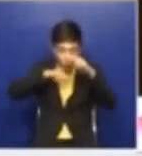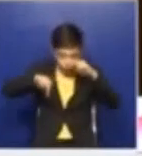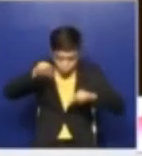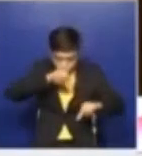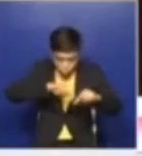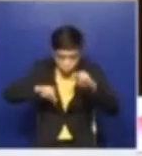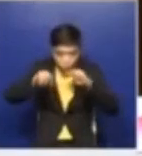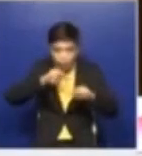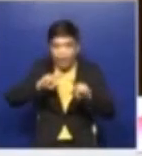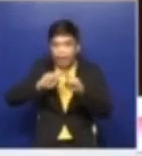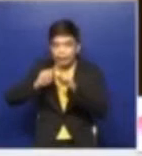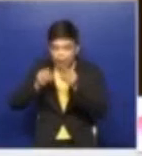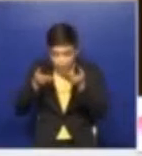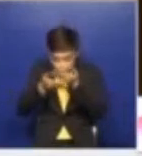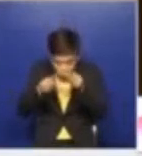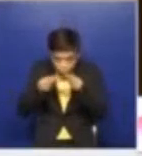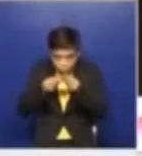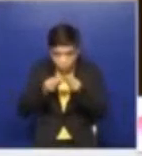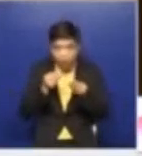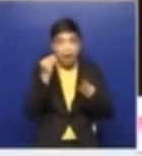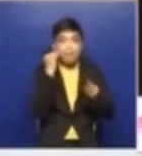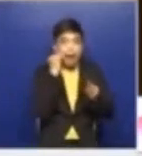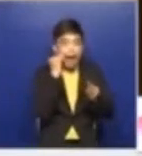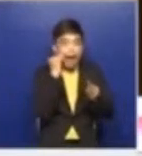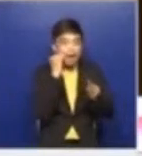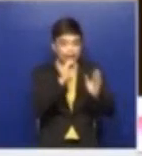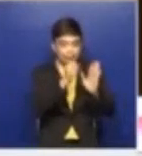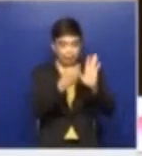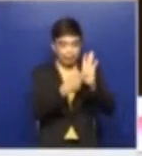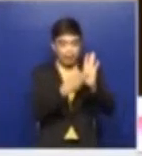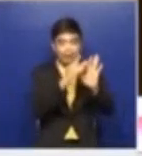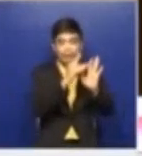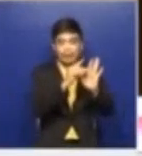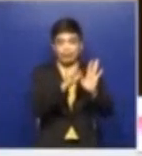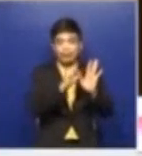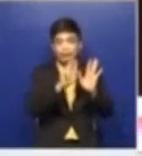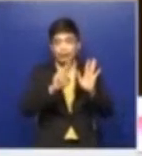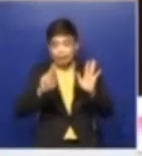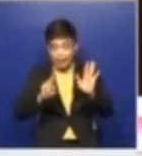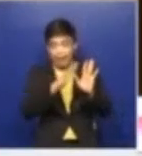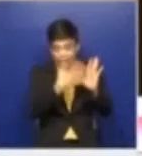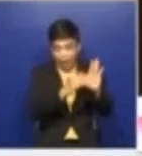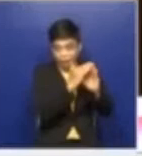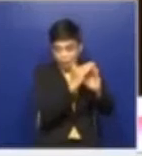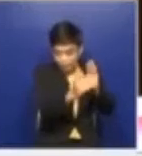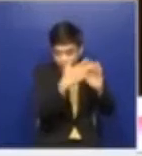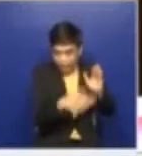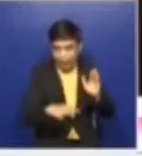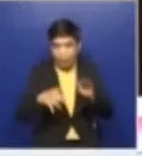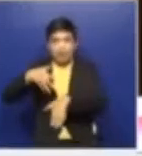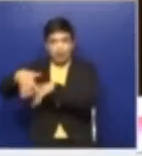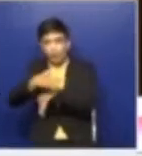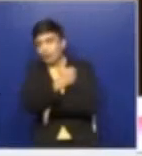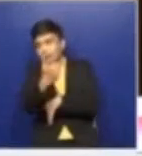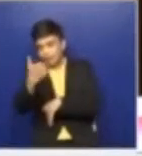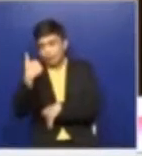จัดสรรแล้วยังมีชุมชนต่างๆที่เดือดร้อนให้รวมอยู่ในการพิจารณาของการตั้งคณะกรรมาธิการวิ